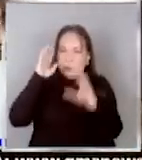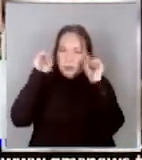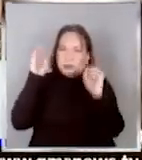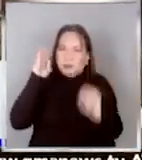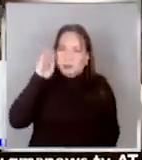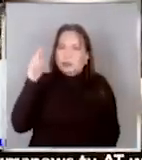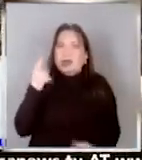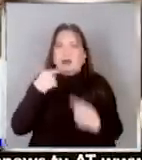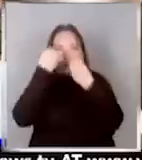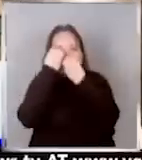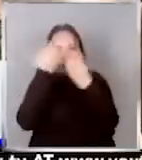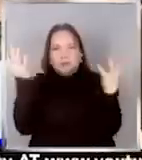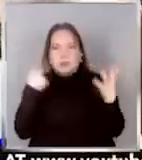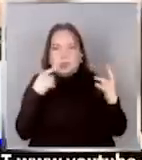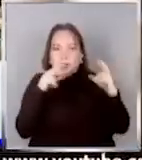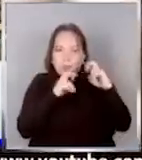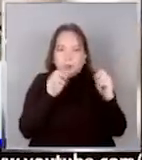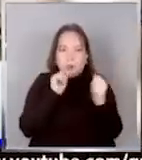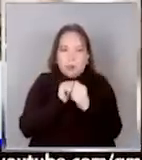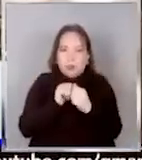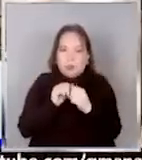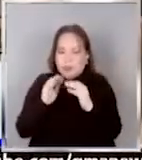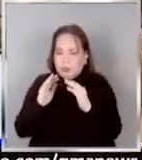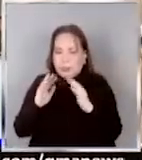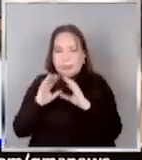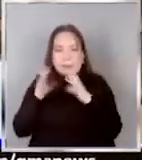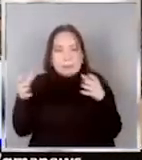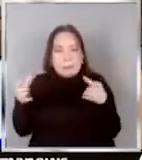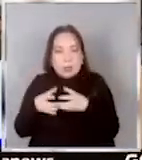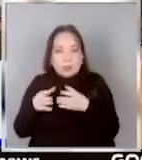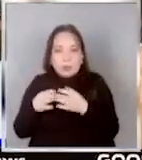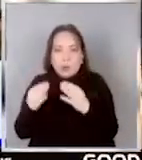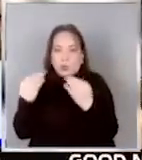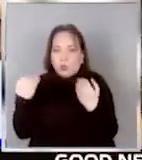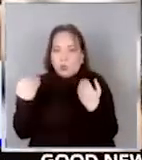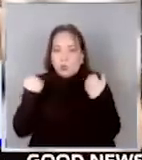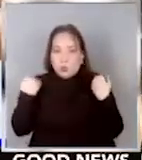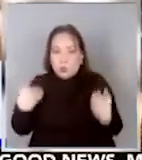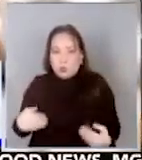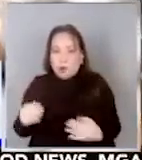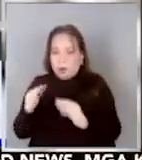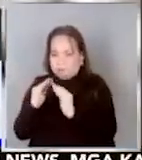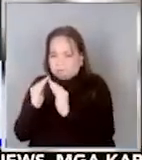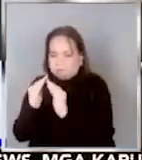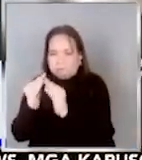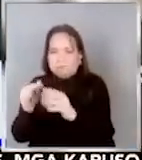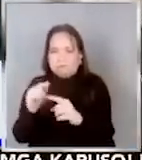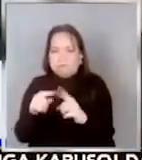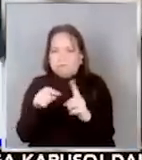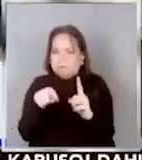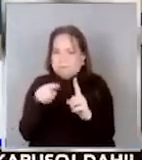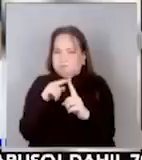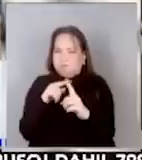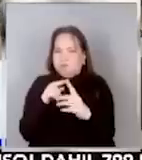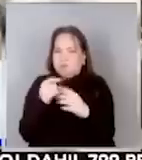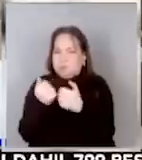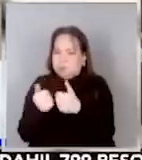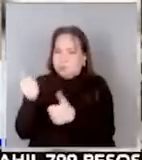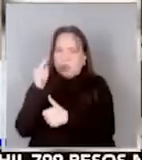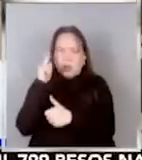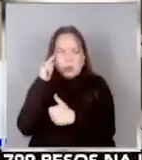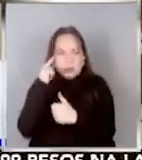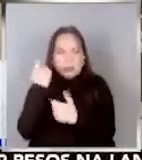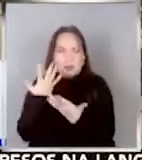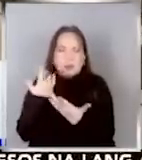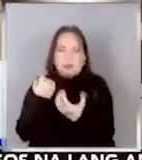nila ni Department of Human Settlements and Urban Development Secretary Jose Rizalino Acuzar ang pagbuo ng isang subsidy